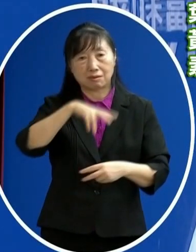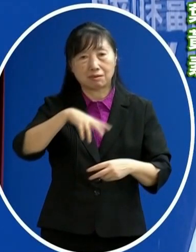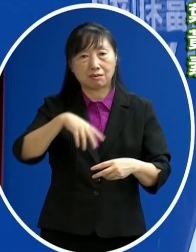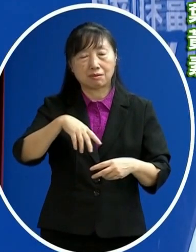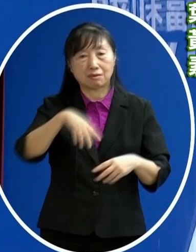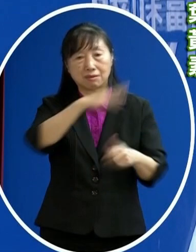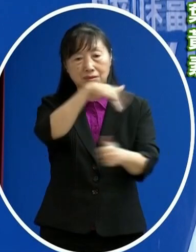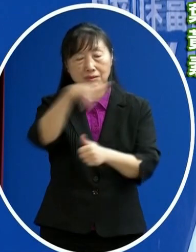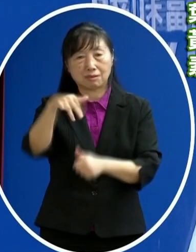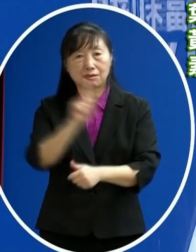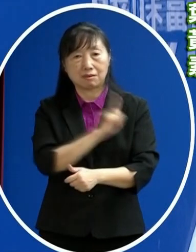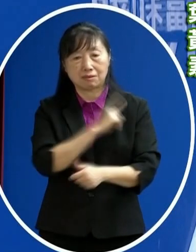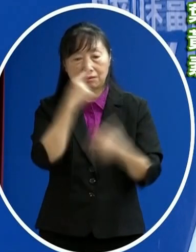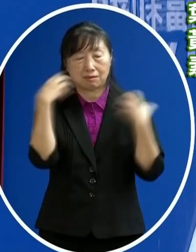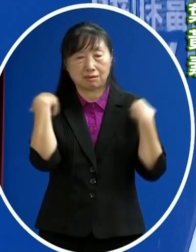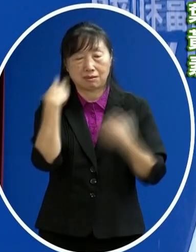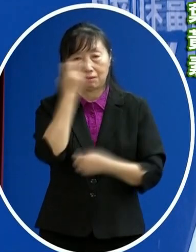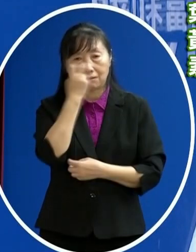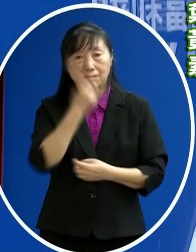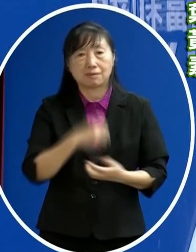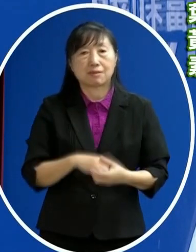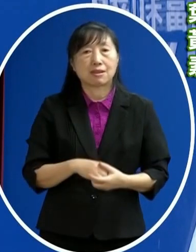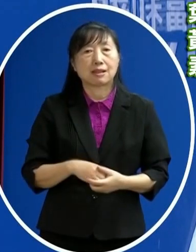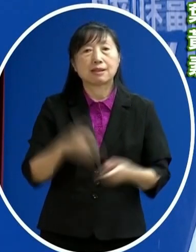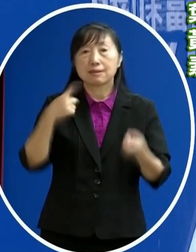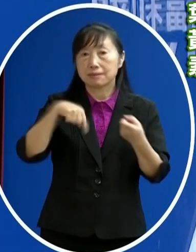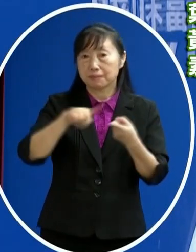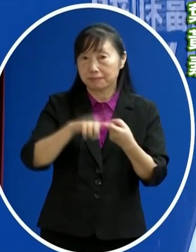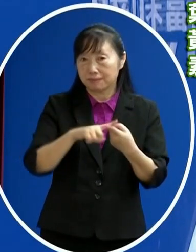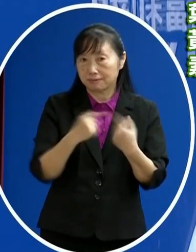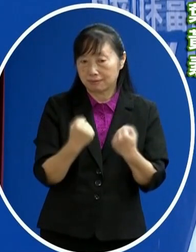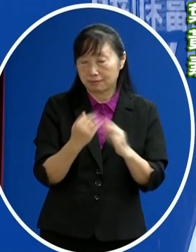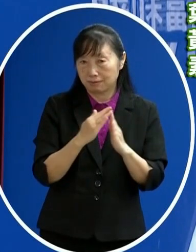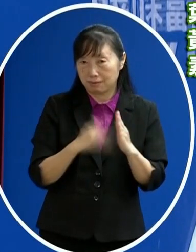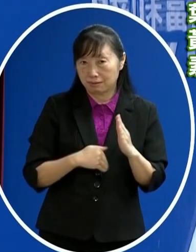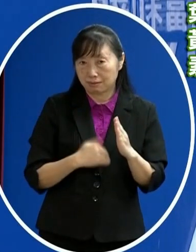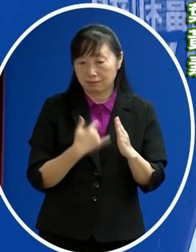这个自主健康管理跟。应该要在家里